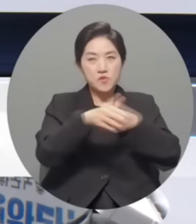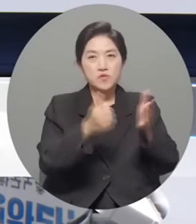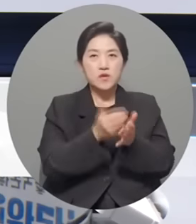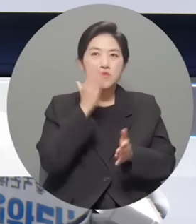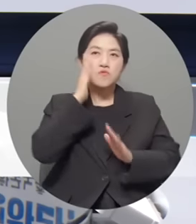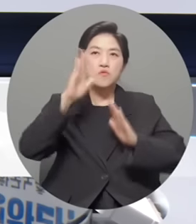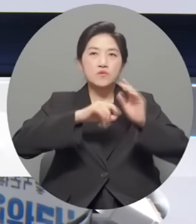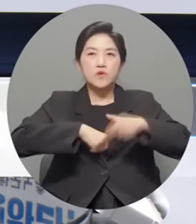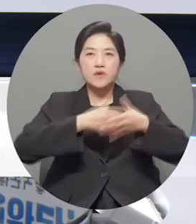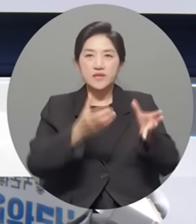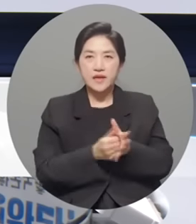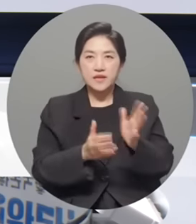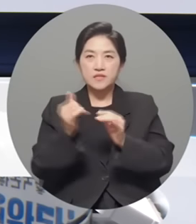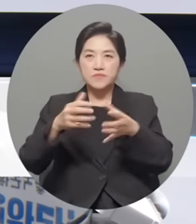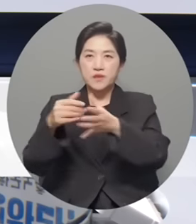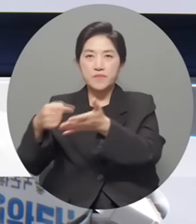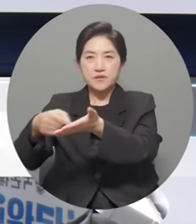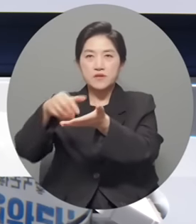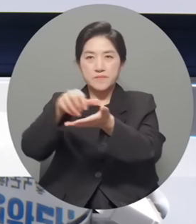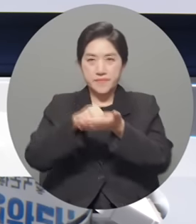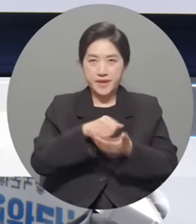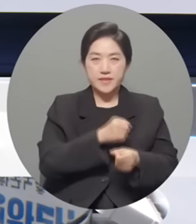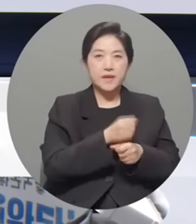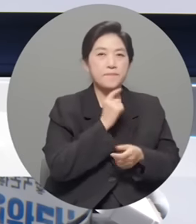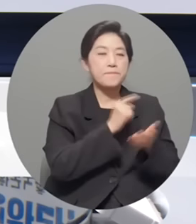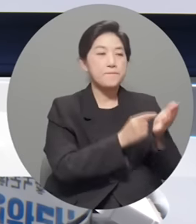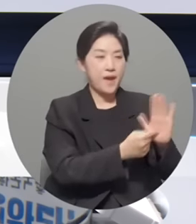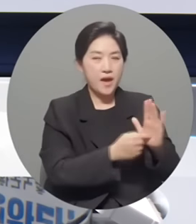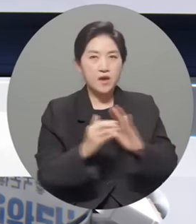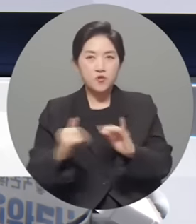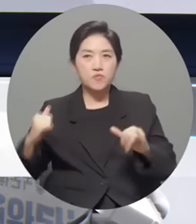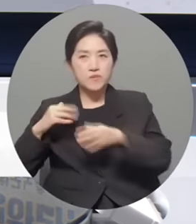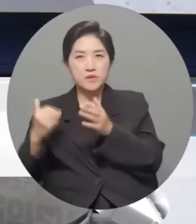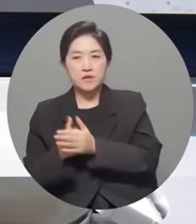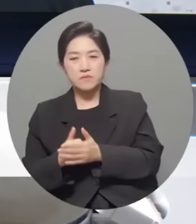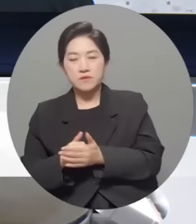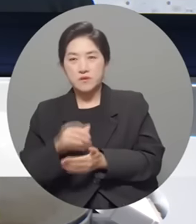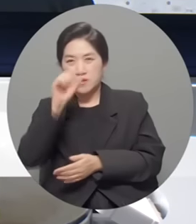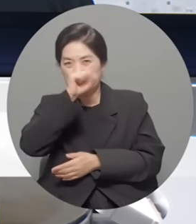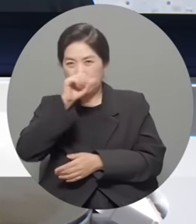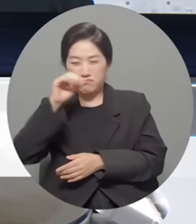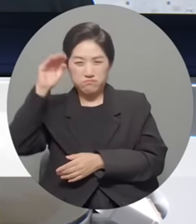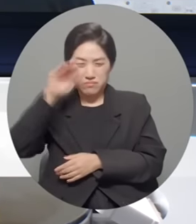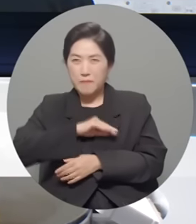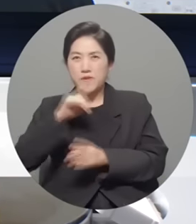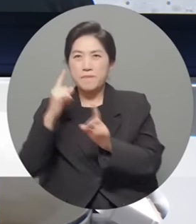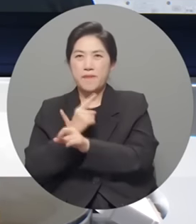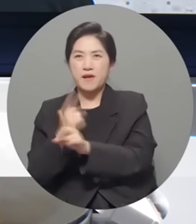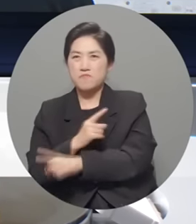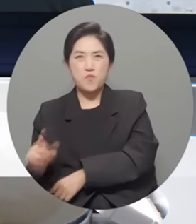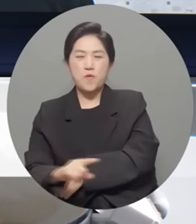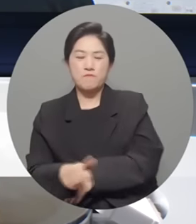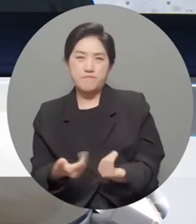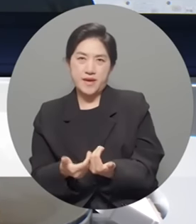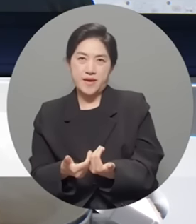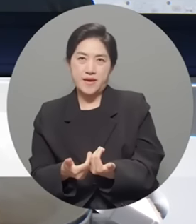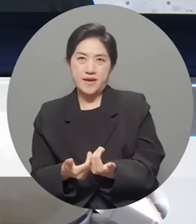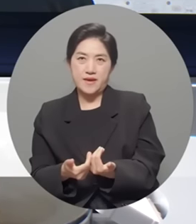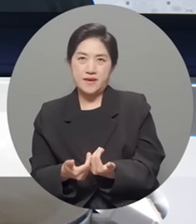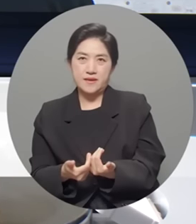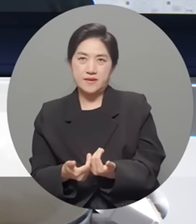녹색정의당은 시민대표단의 의견을 반영하겠다고 밝혔지만 국민의힘은 계약이라면서 반대하고 나섰습니다.